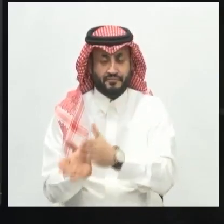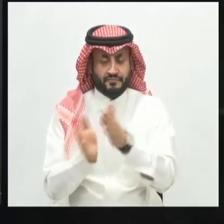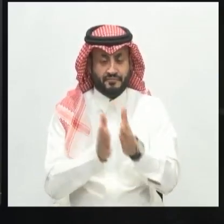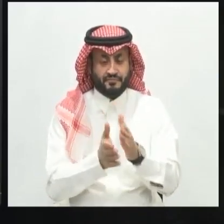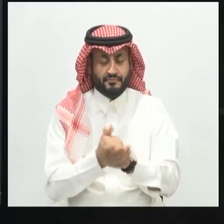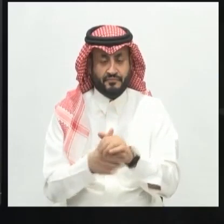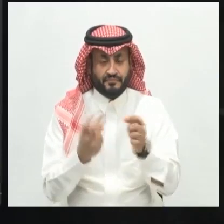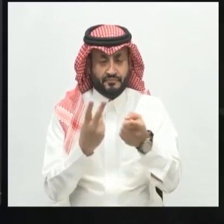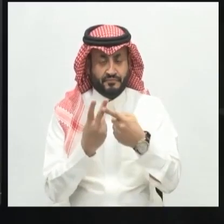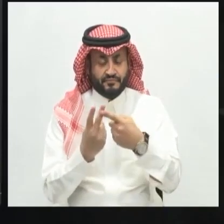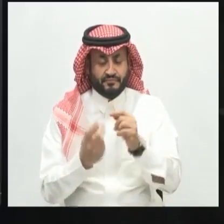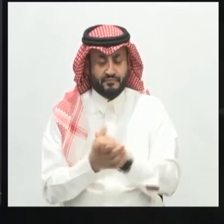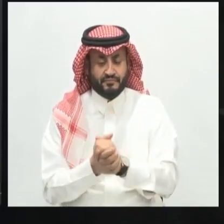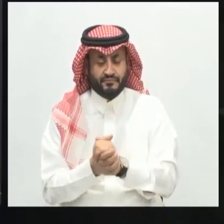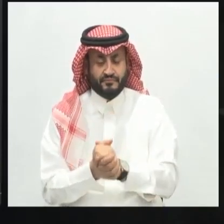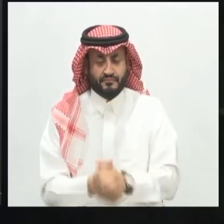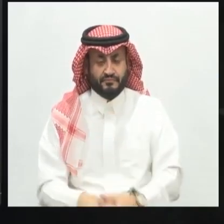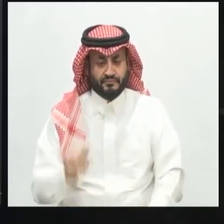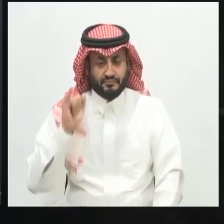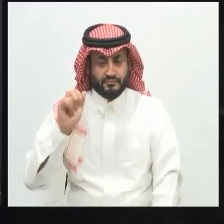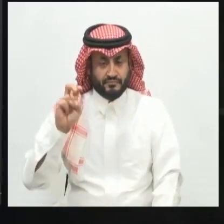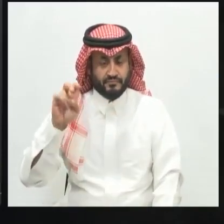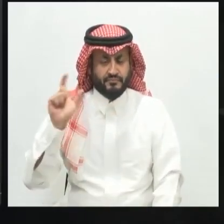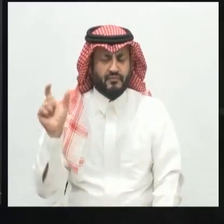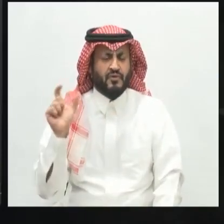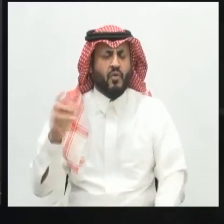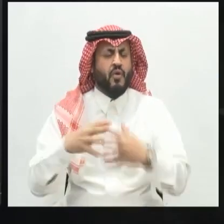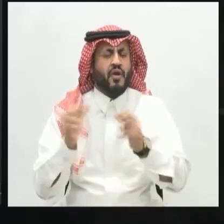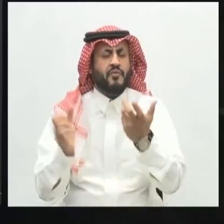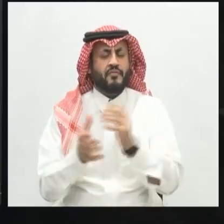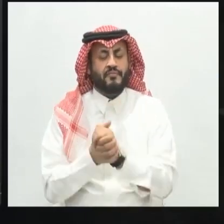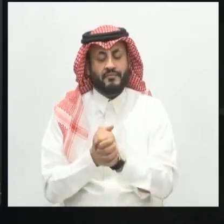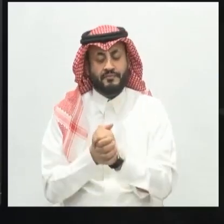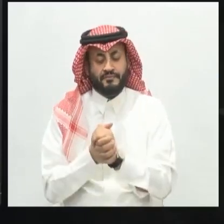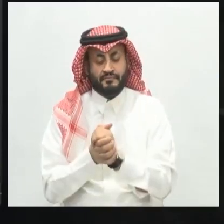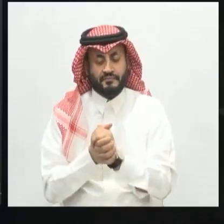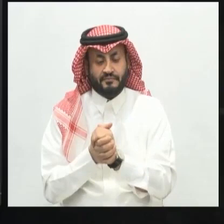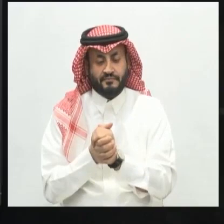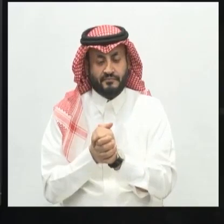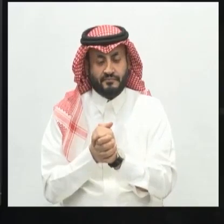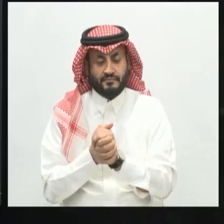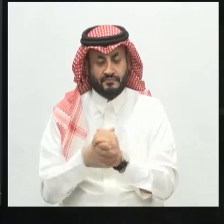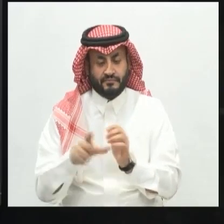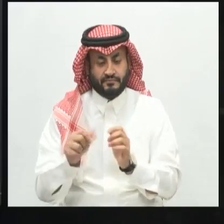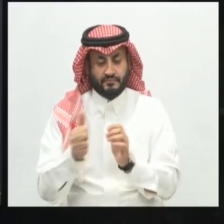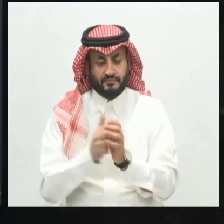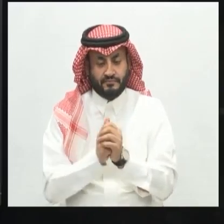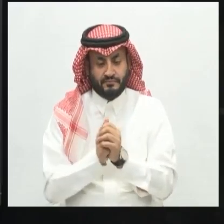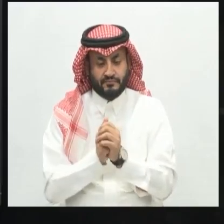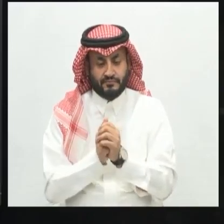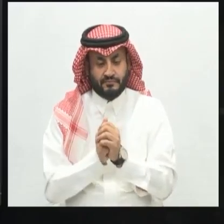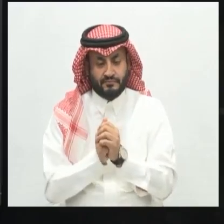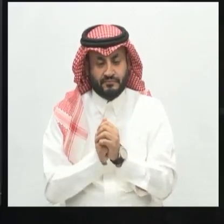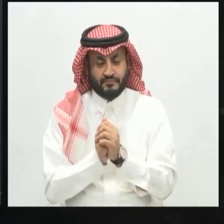للعنصر الثاني م مقنن ماذا نقصد بمقنعي بارك الله